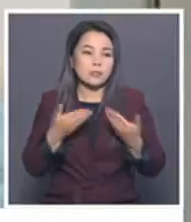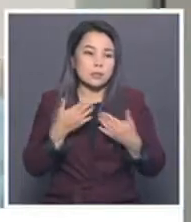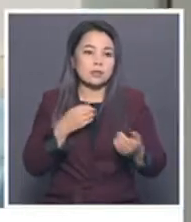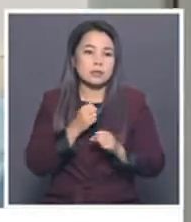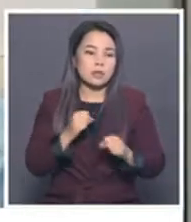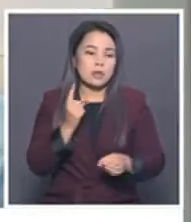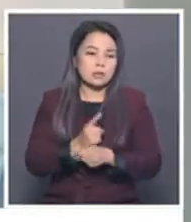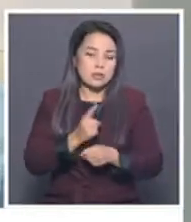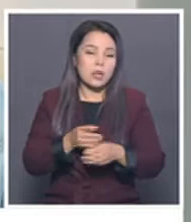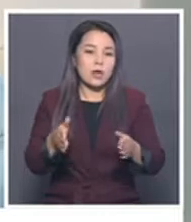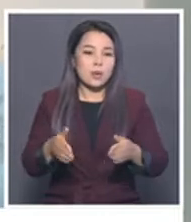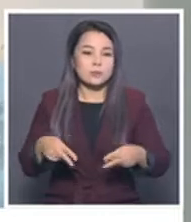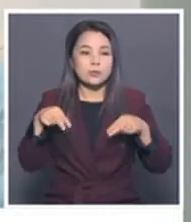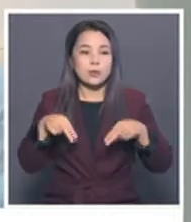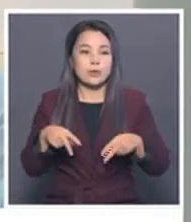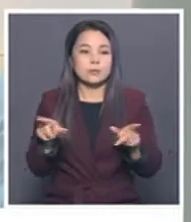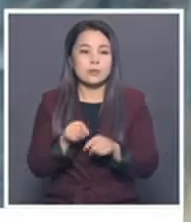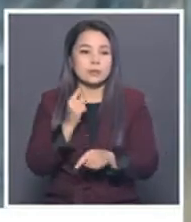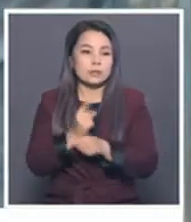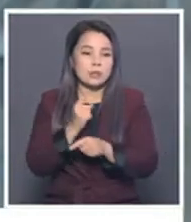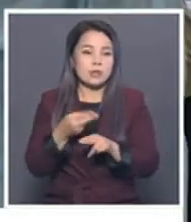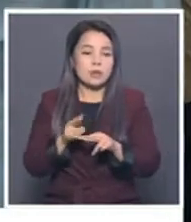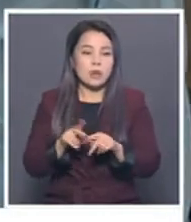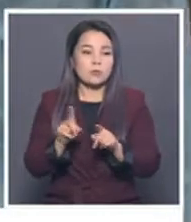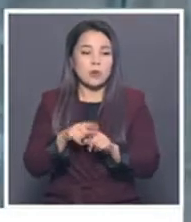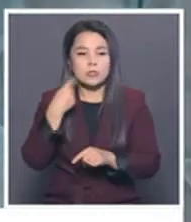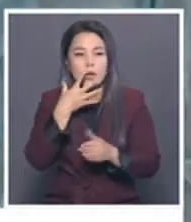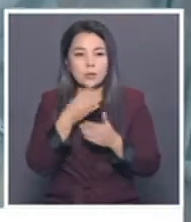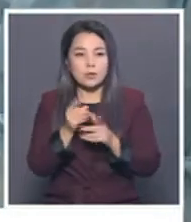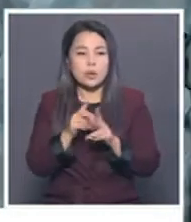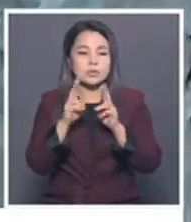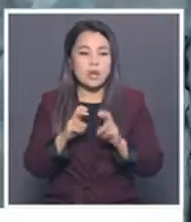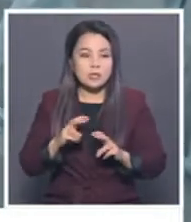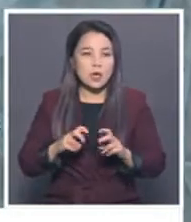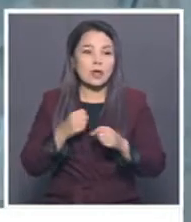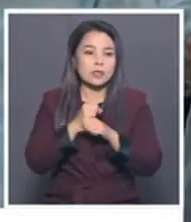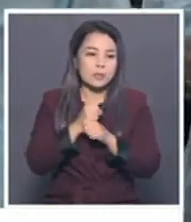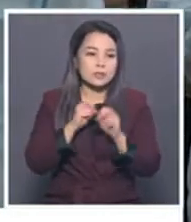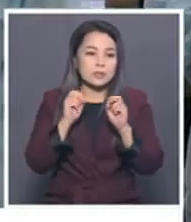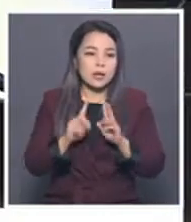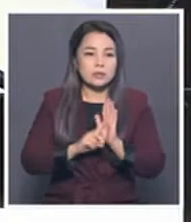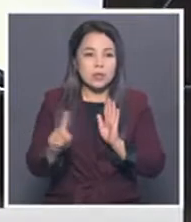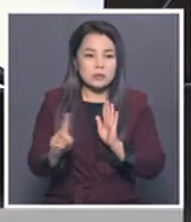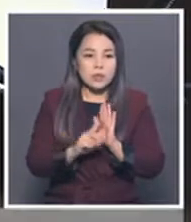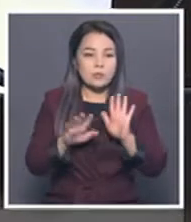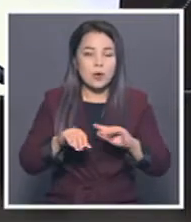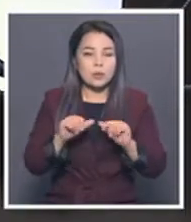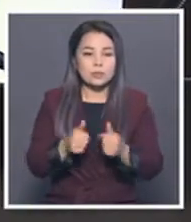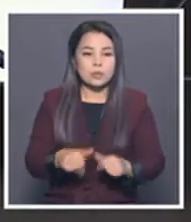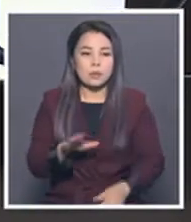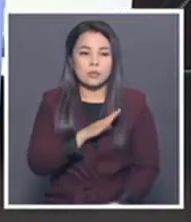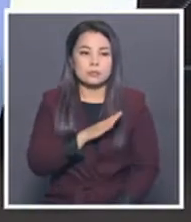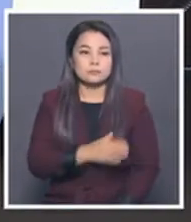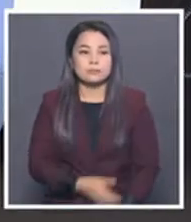Бұрынғыдай дәлізде бірге тұрмайды. Олар үшін жеке процедуралық және зертханалық кабинеттер кіретін шығатын орындар ұйымдастырылған.